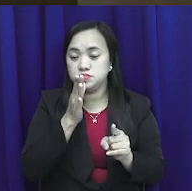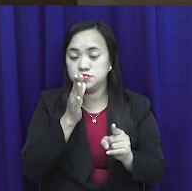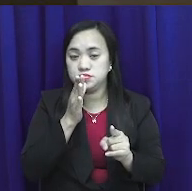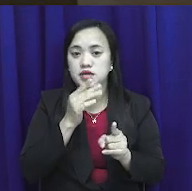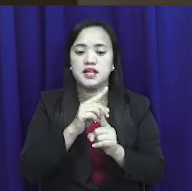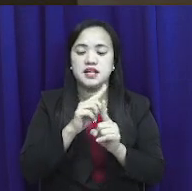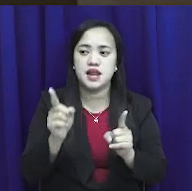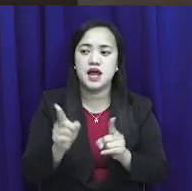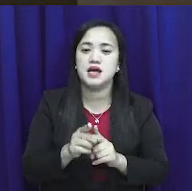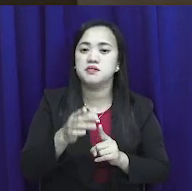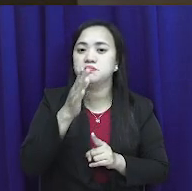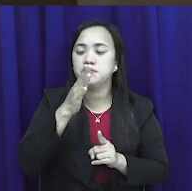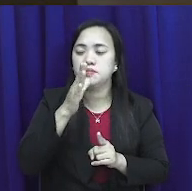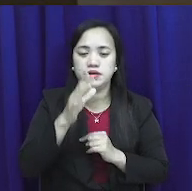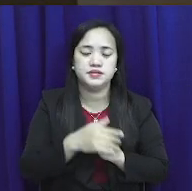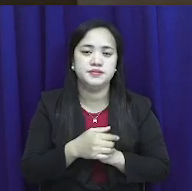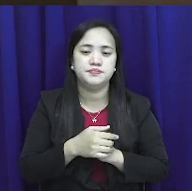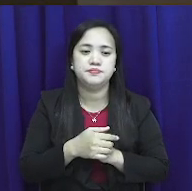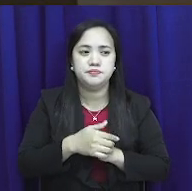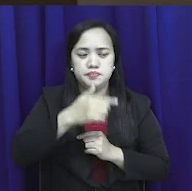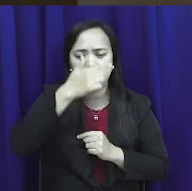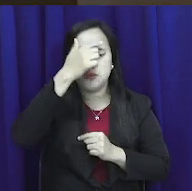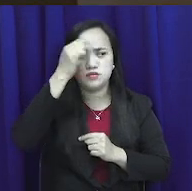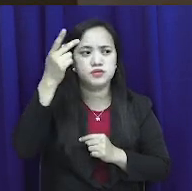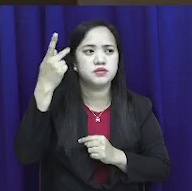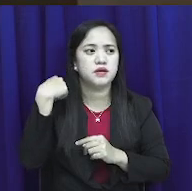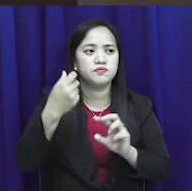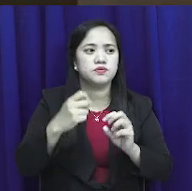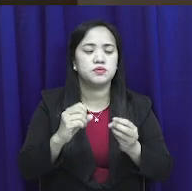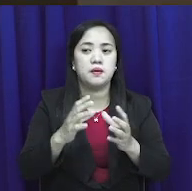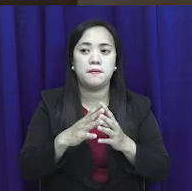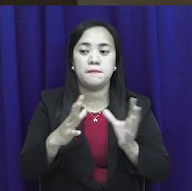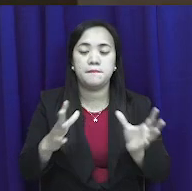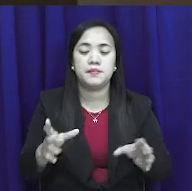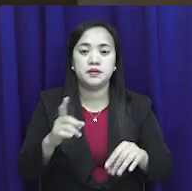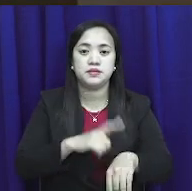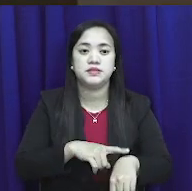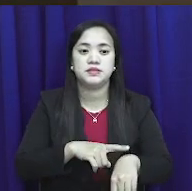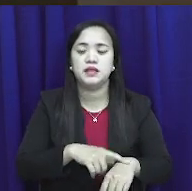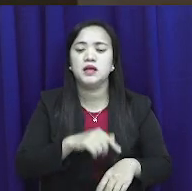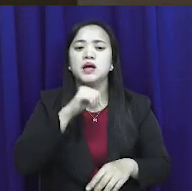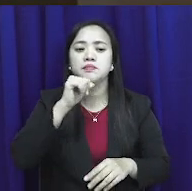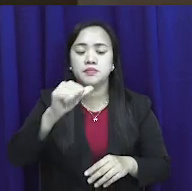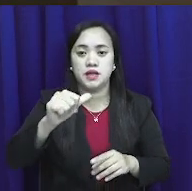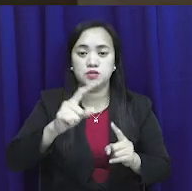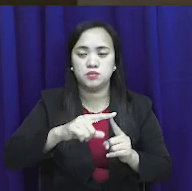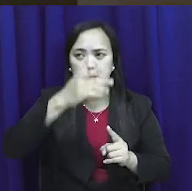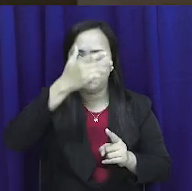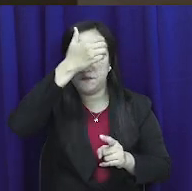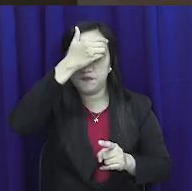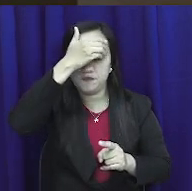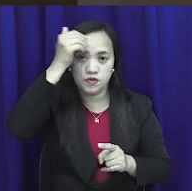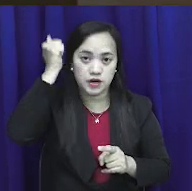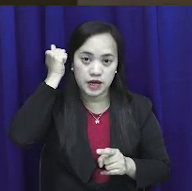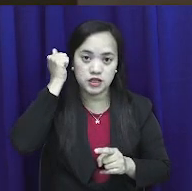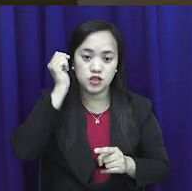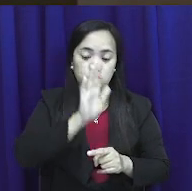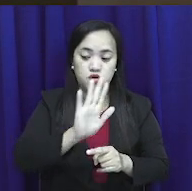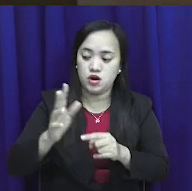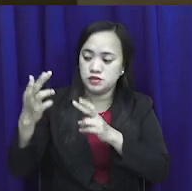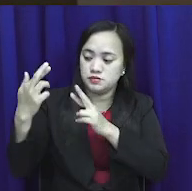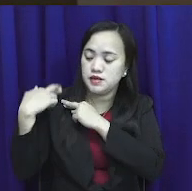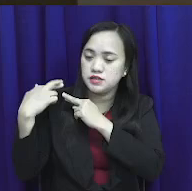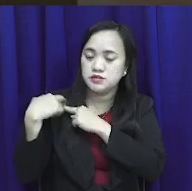asawa too Minsan kasi balik Kaya nga ito para kanina na na